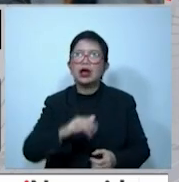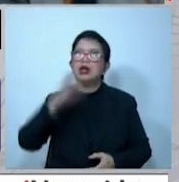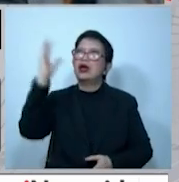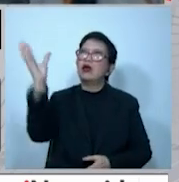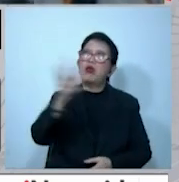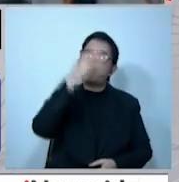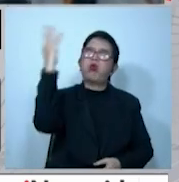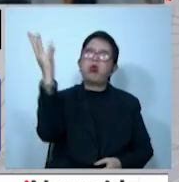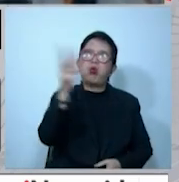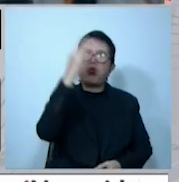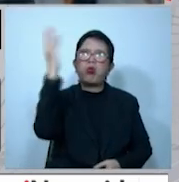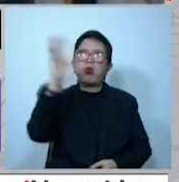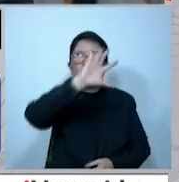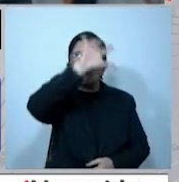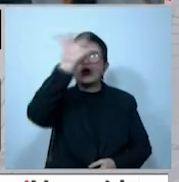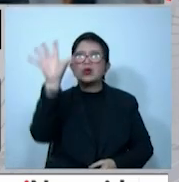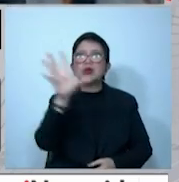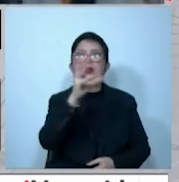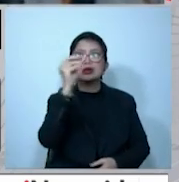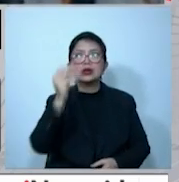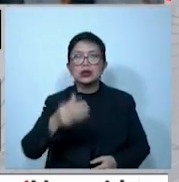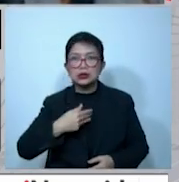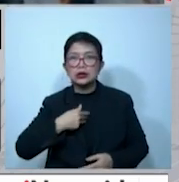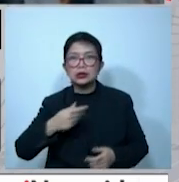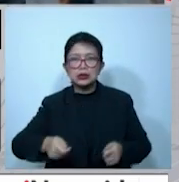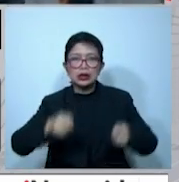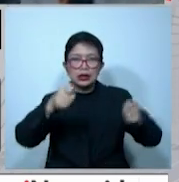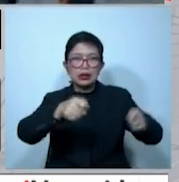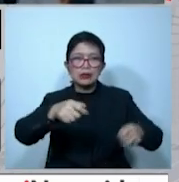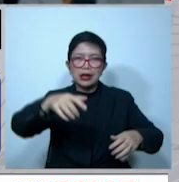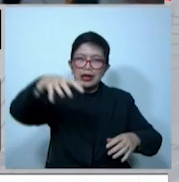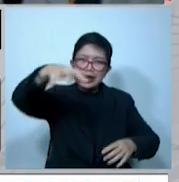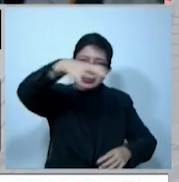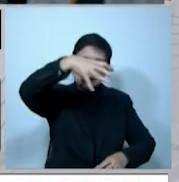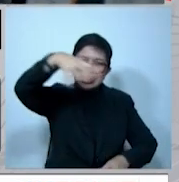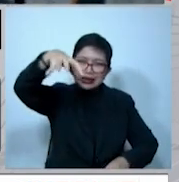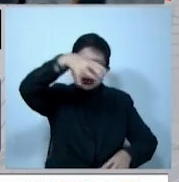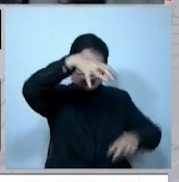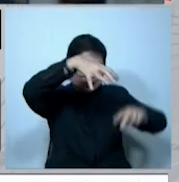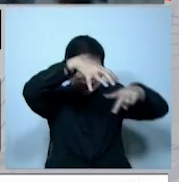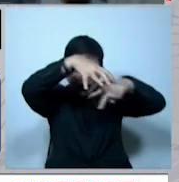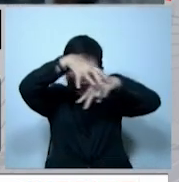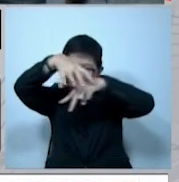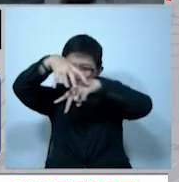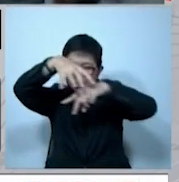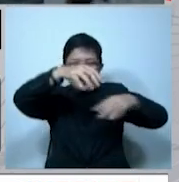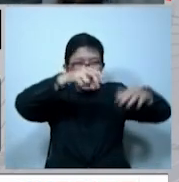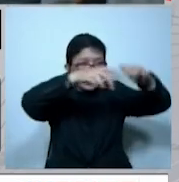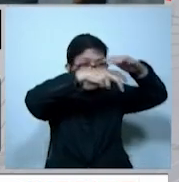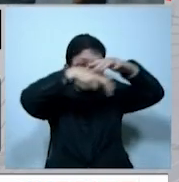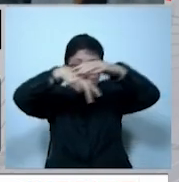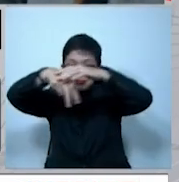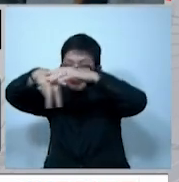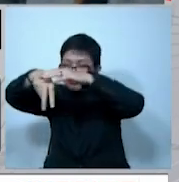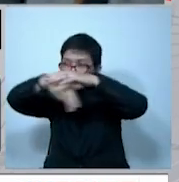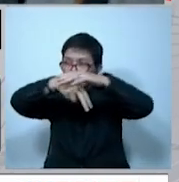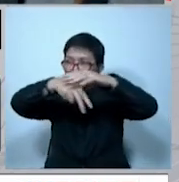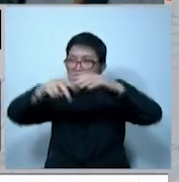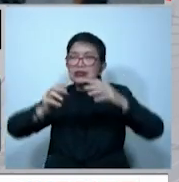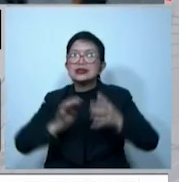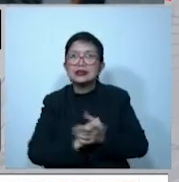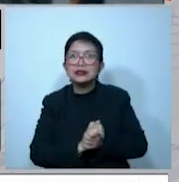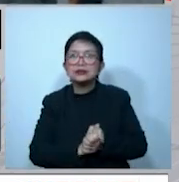sisi sangat tidak polusi. Nanti kalau perlu saya kirimkan gambar satelitnya kepada Bapak. supaya Bapak bisa menyaksikan. Dan